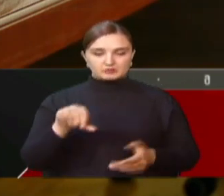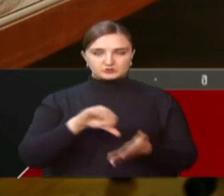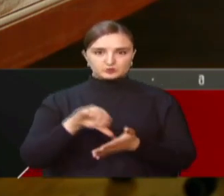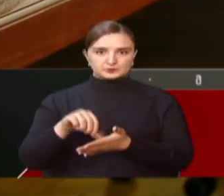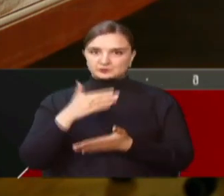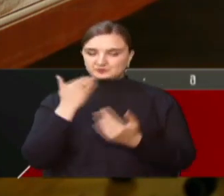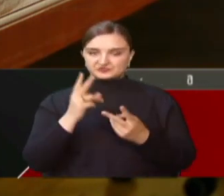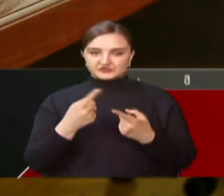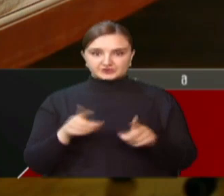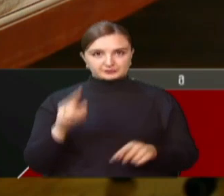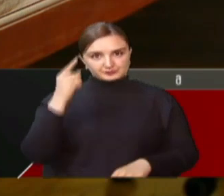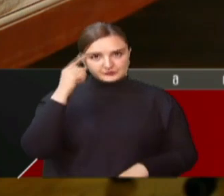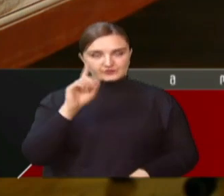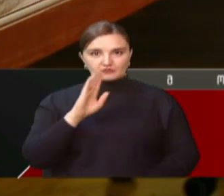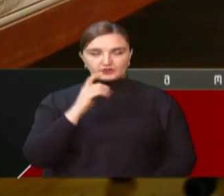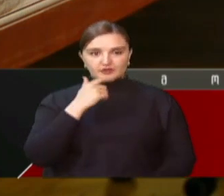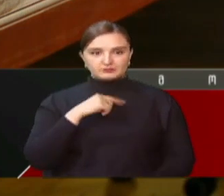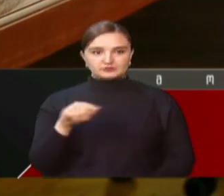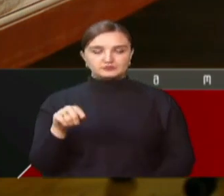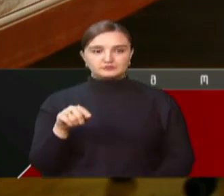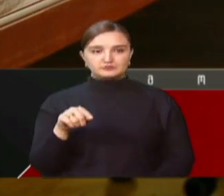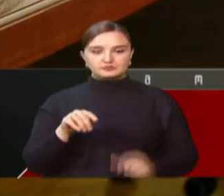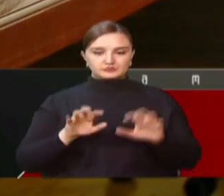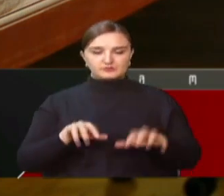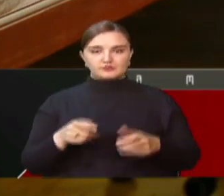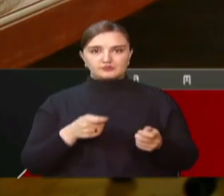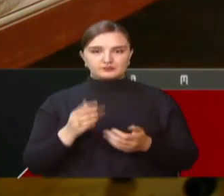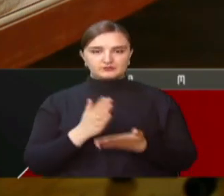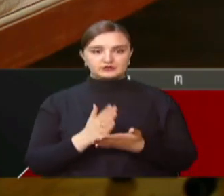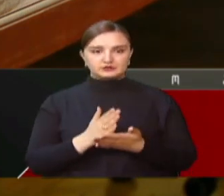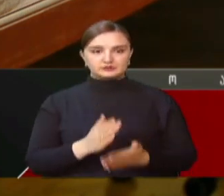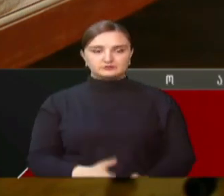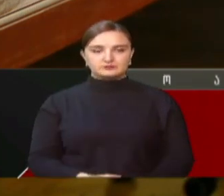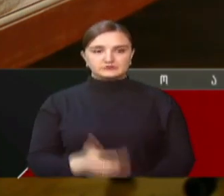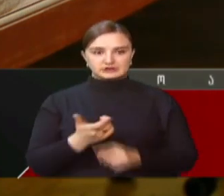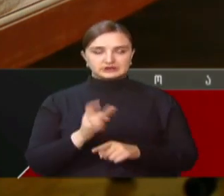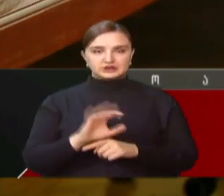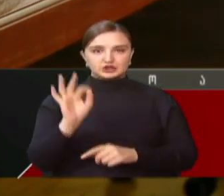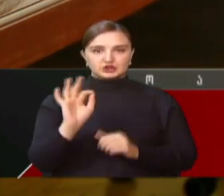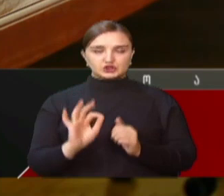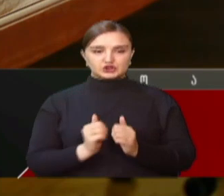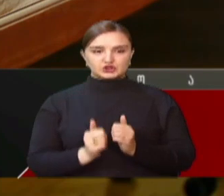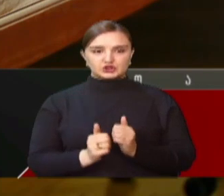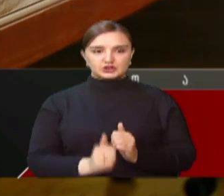ვინც სხვაგვარად ფიქრობდეს, რომ ქალბატონი პრეზიდენტი არის ძალიან ხშირად